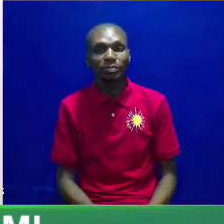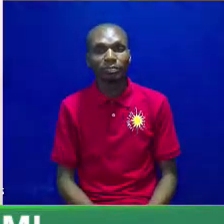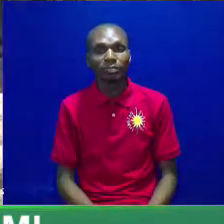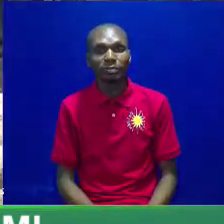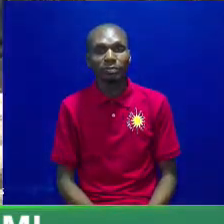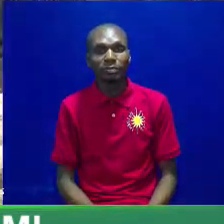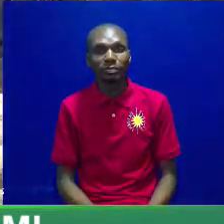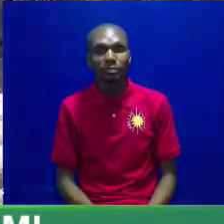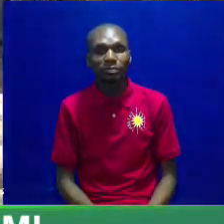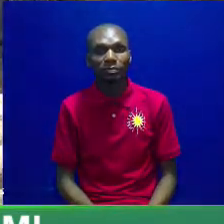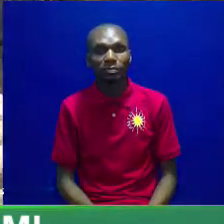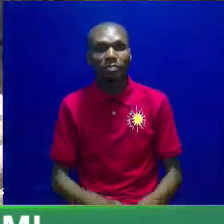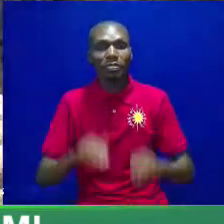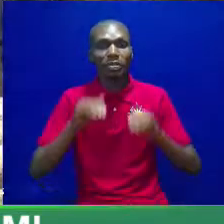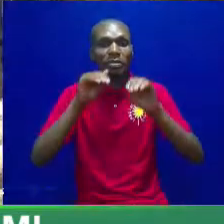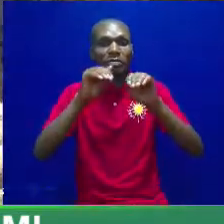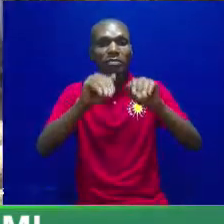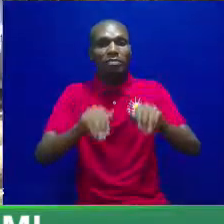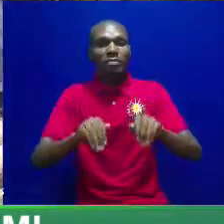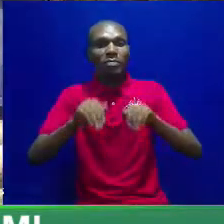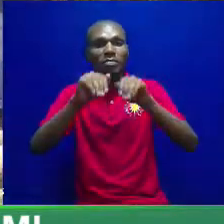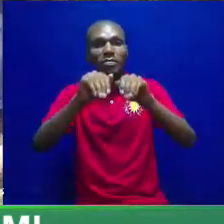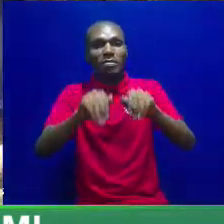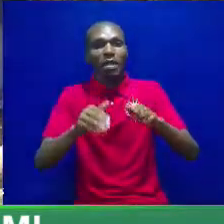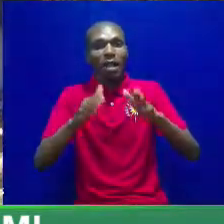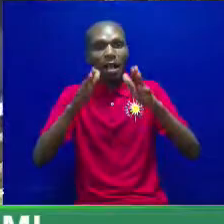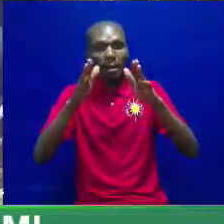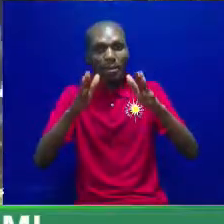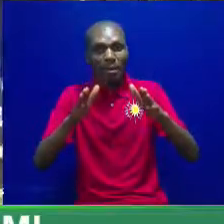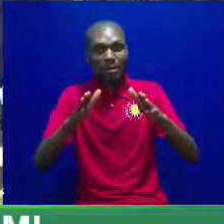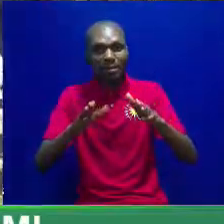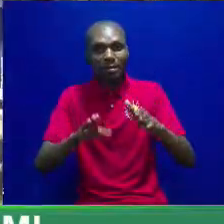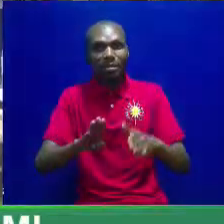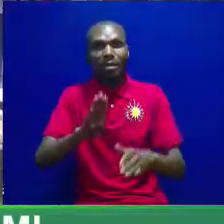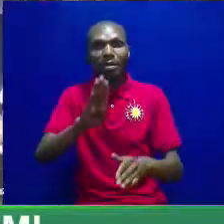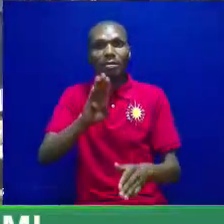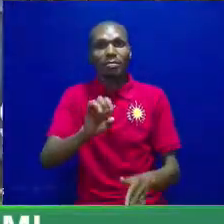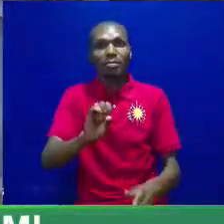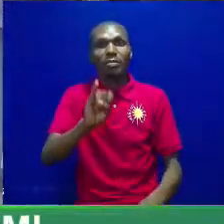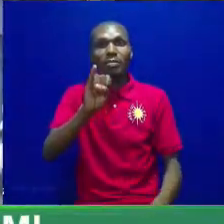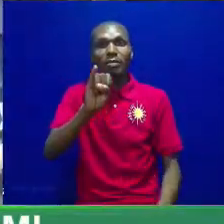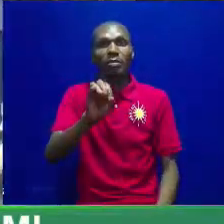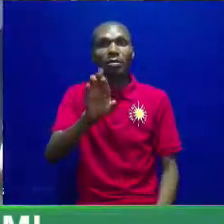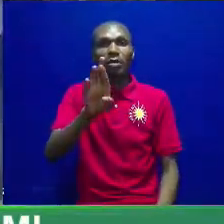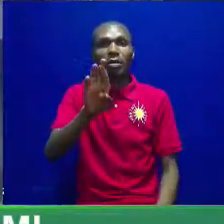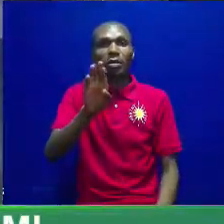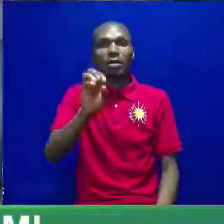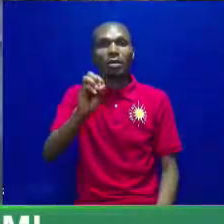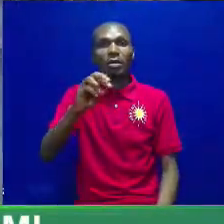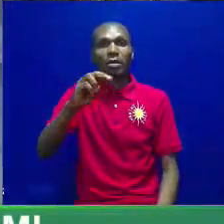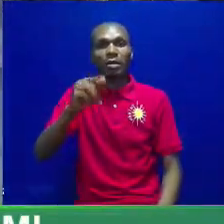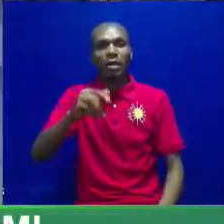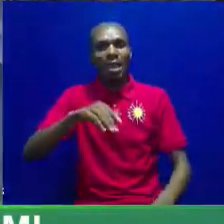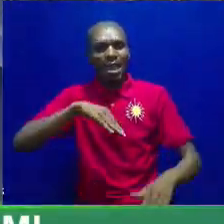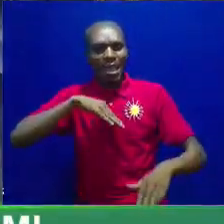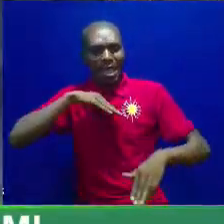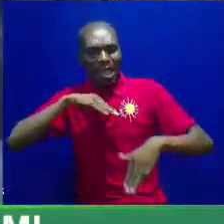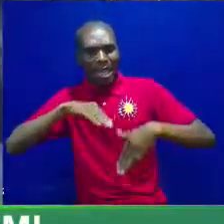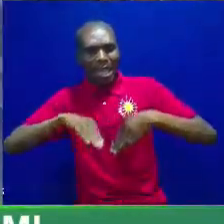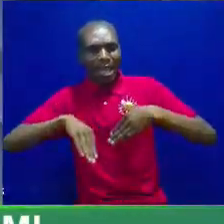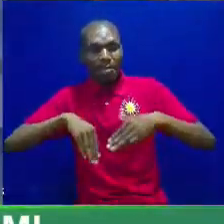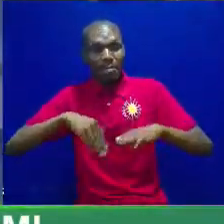wikiranu. Abare mikuru wa Birongo Cooperative Society bono ni gobalene kibako gokera maiga yoko buwa eki na kiende